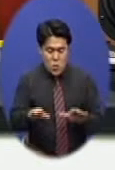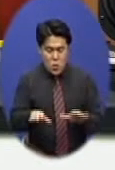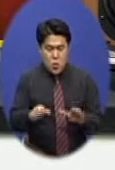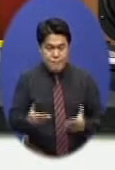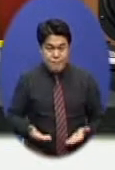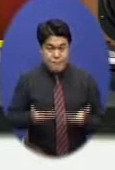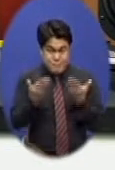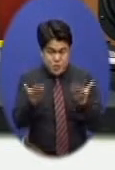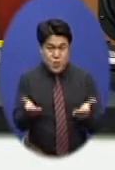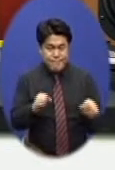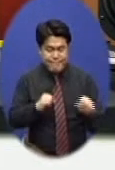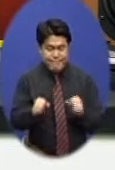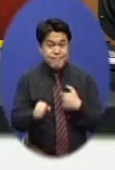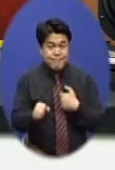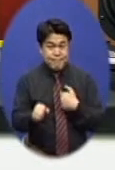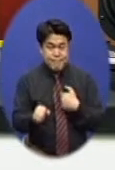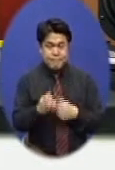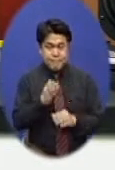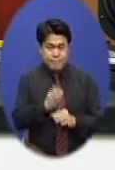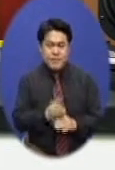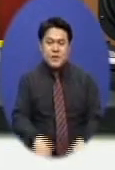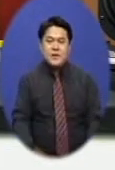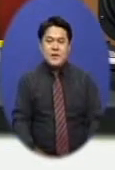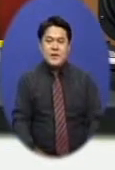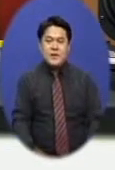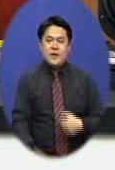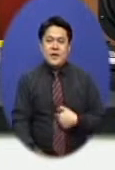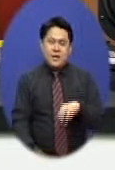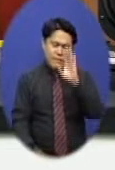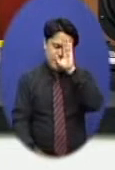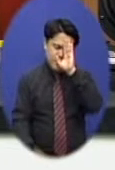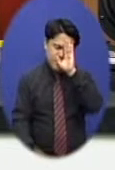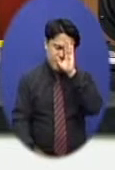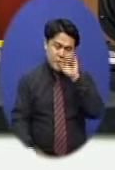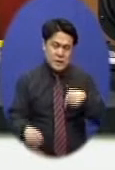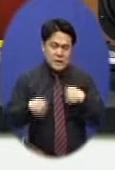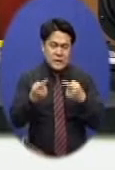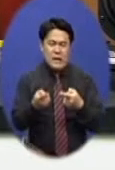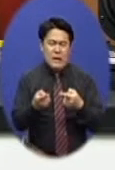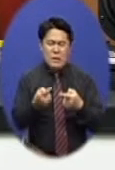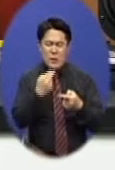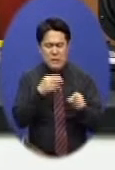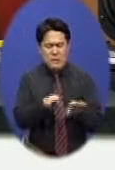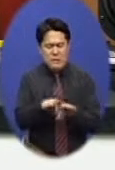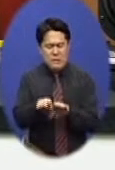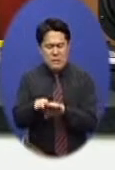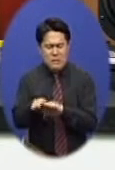봉사활동 제가 이제 하고 있는데 네. 올해는 좀 제가 몸이 안 좋아서 많이 참가를 못했어요.